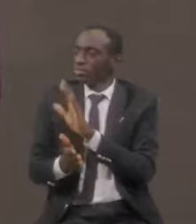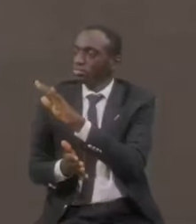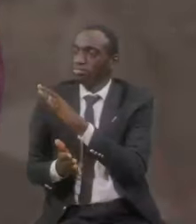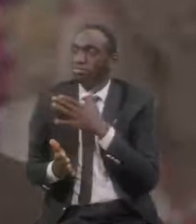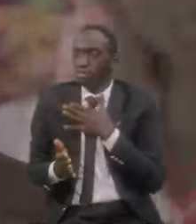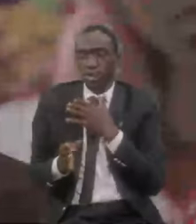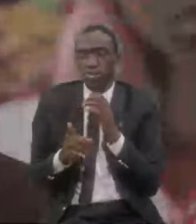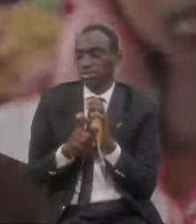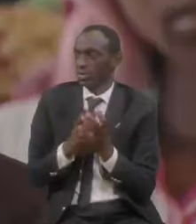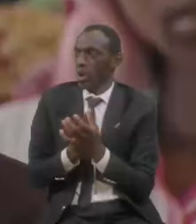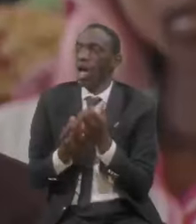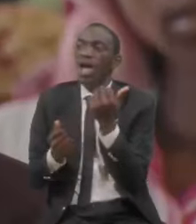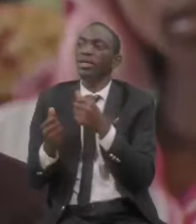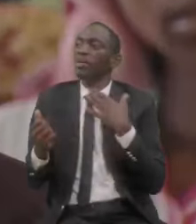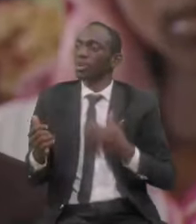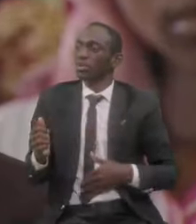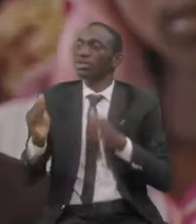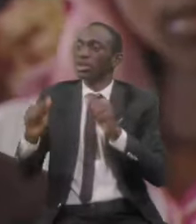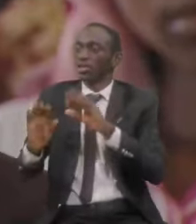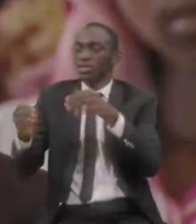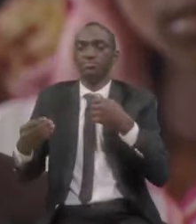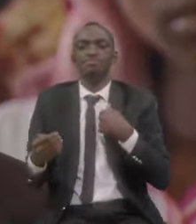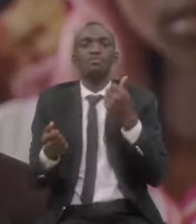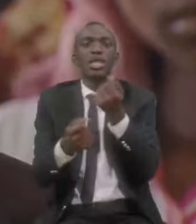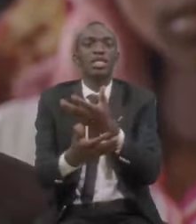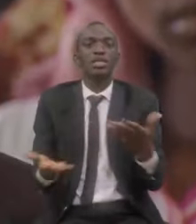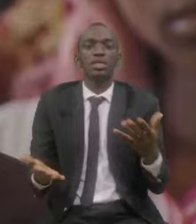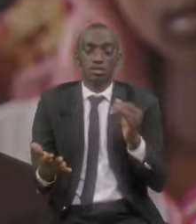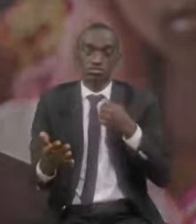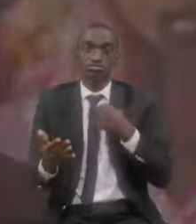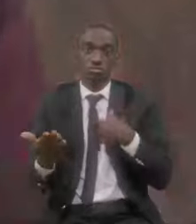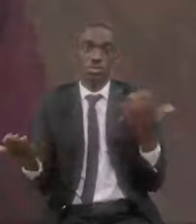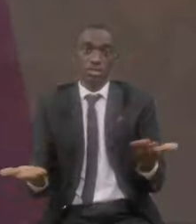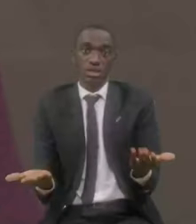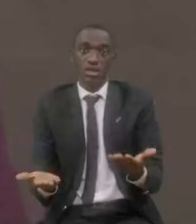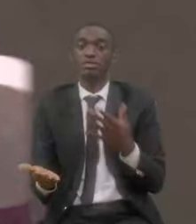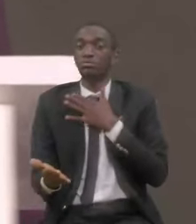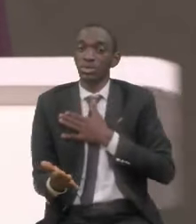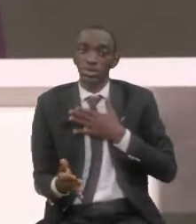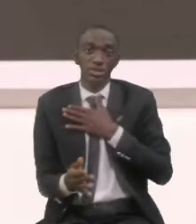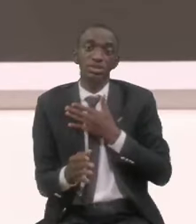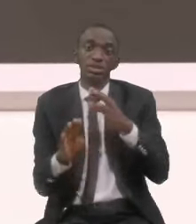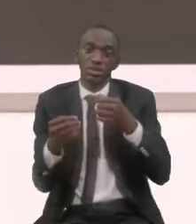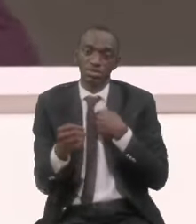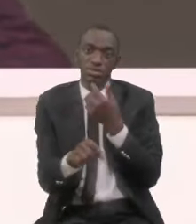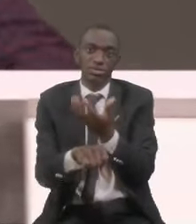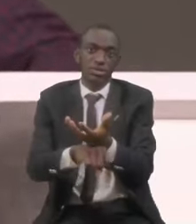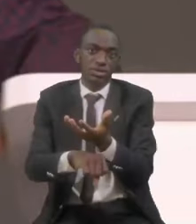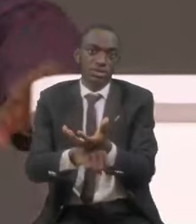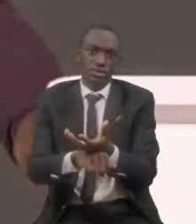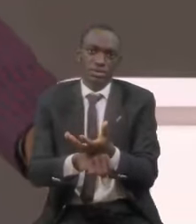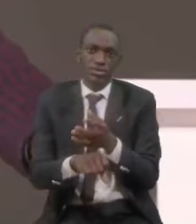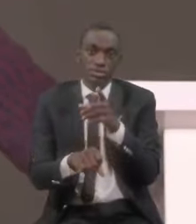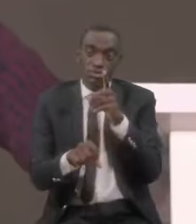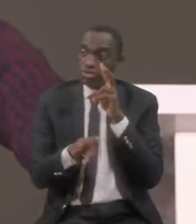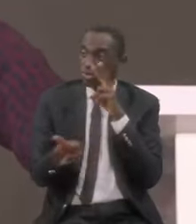donner quelque chose, je suis disponible. Donnez-moi quelque chose. Regardez l'histoire. Et un